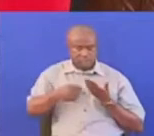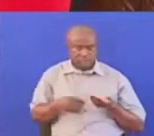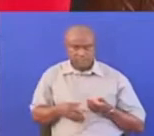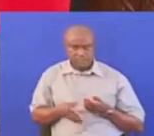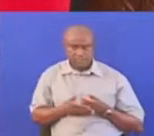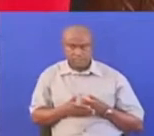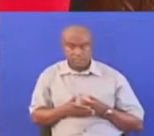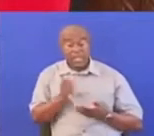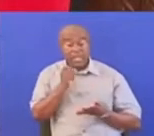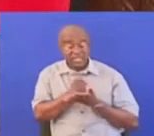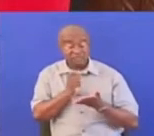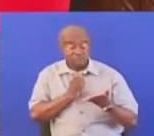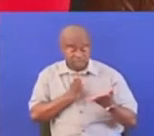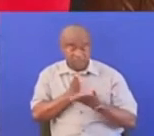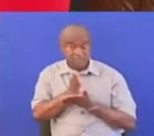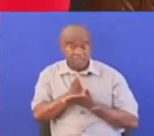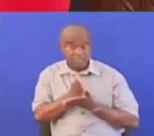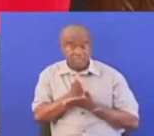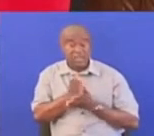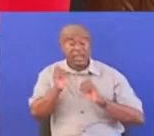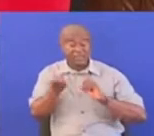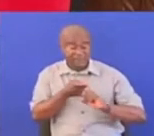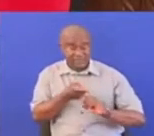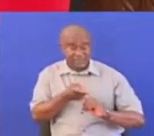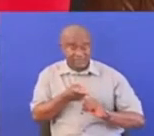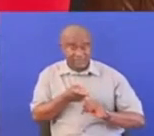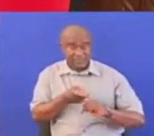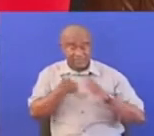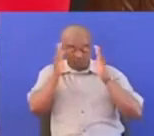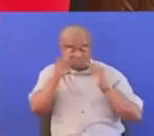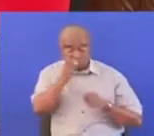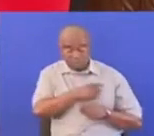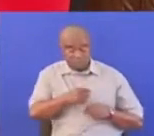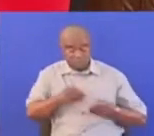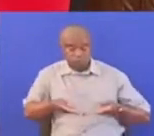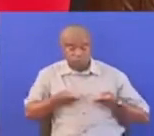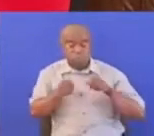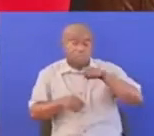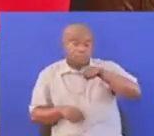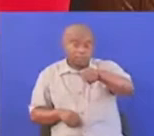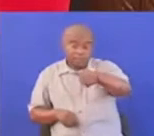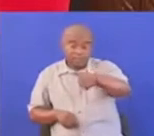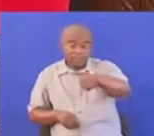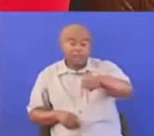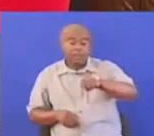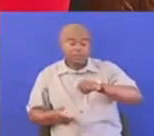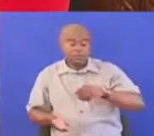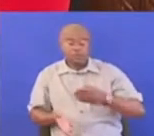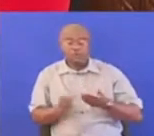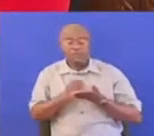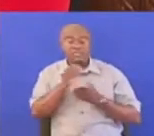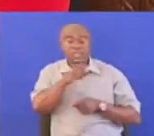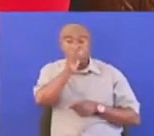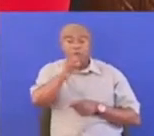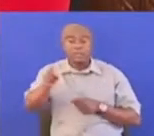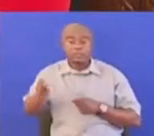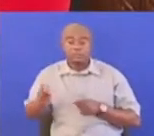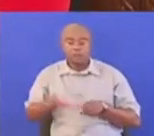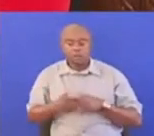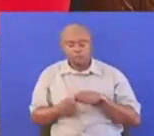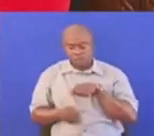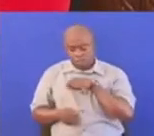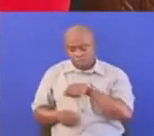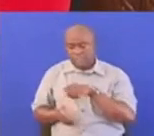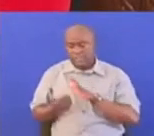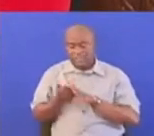azimio linaweza likapita kwamba ni azimio rafiki ambalo mheshimiwa rais amelileta, ambalo linaweza kuwafaidisha wananchi, lakini pia